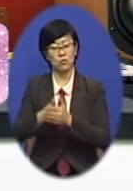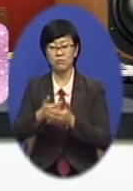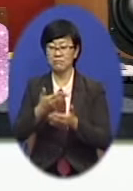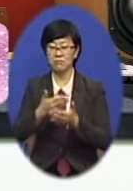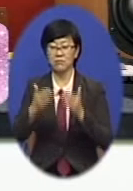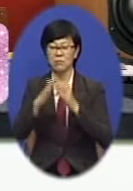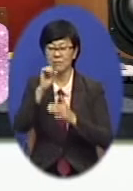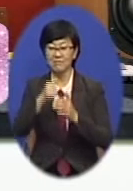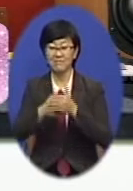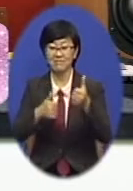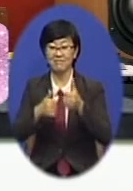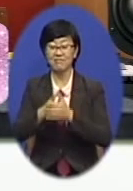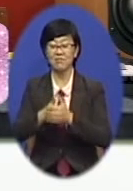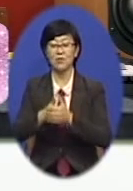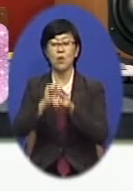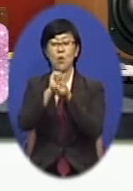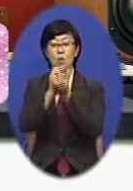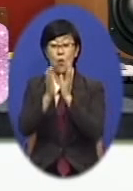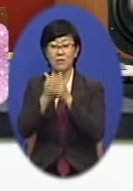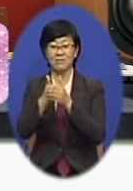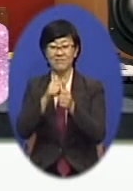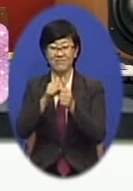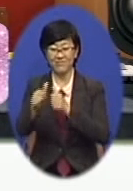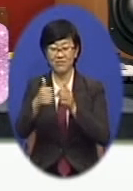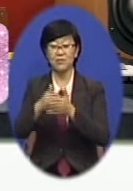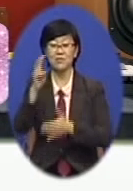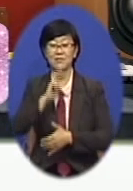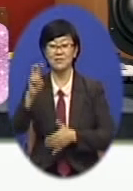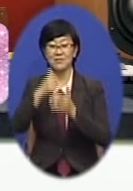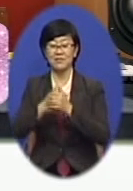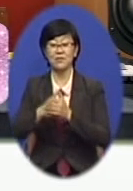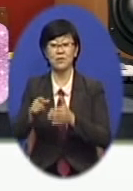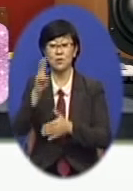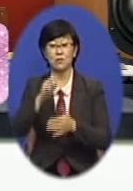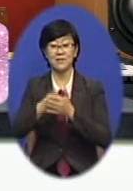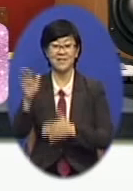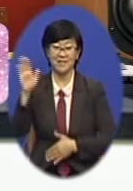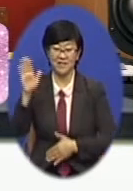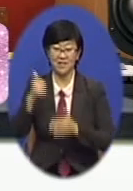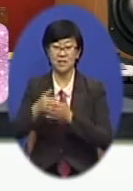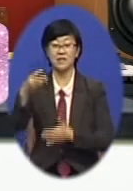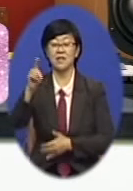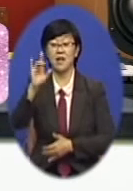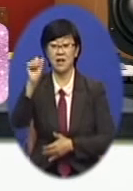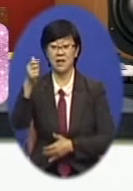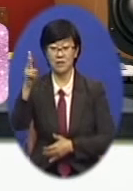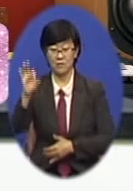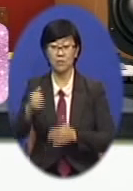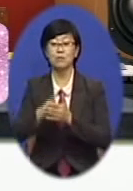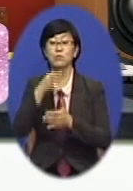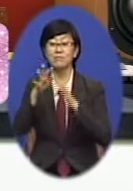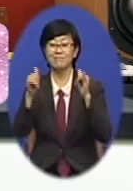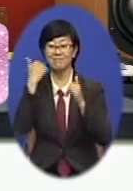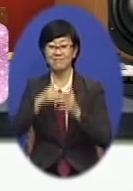원조 꽃미남 가수로 불렀습니다. 히트곡은 잘 있어요, 타양 등 부른 이 가수는